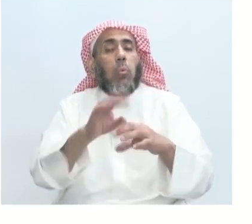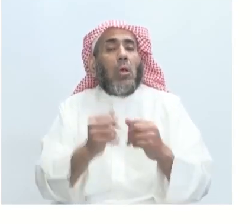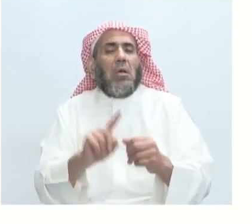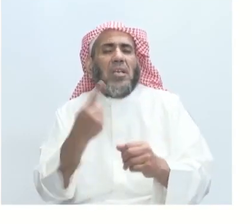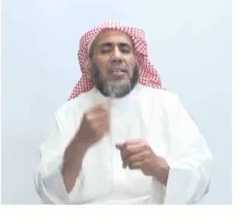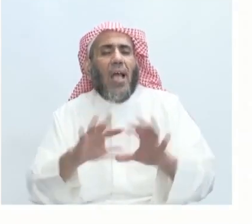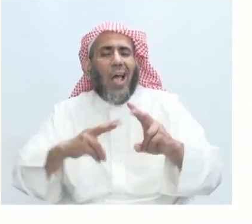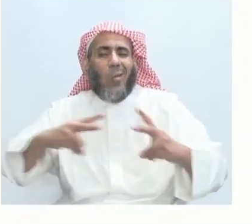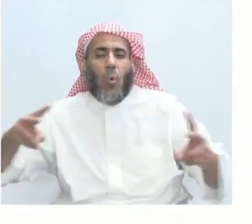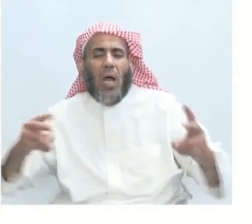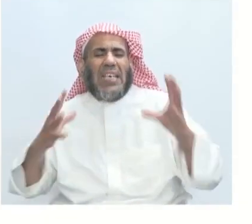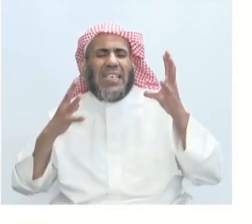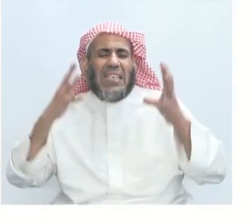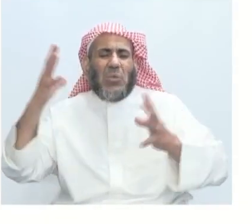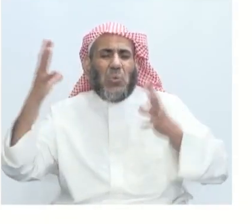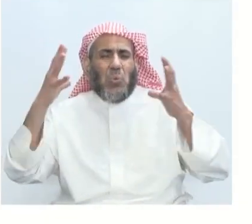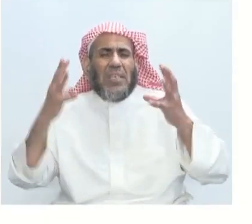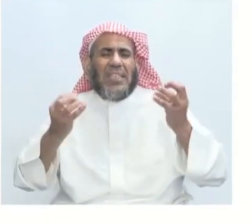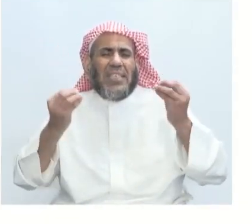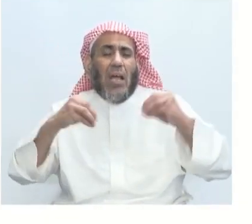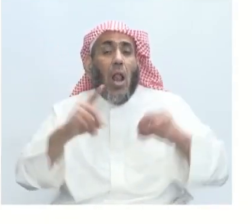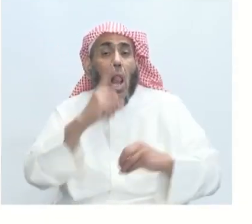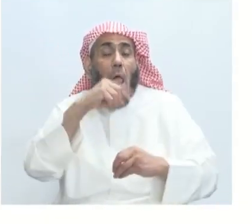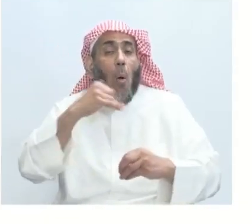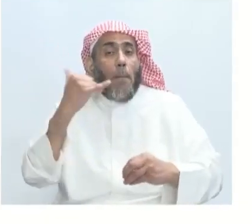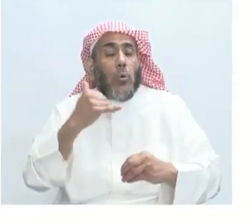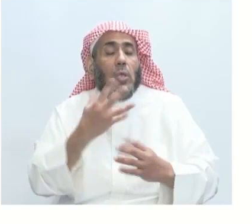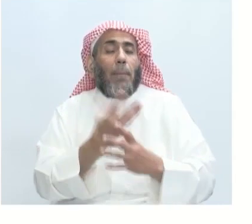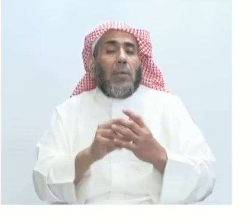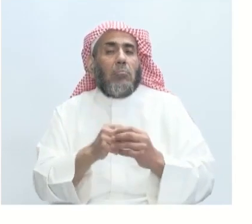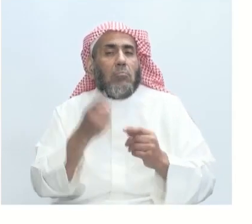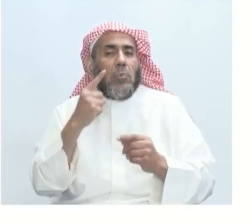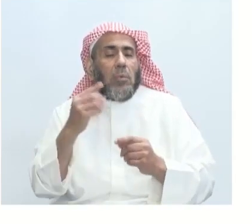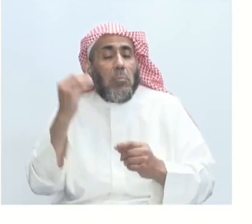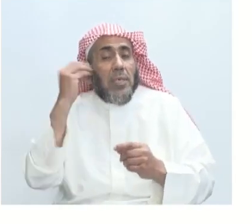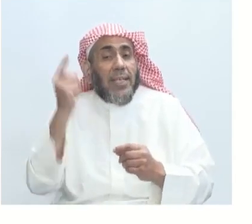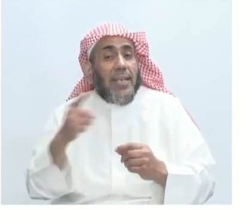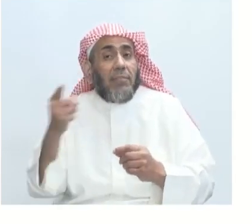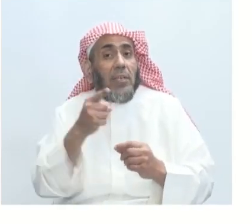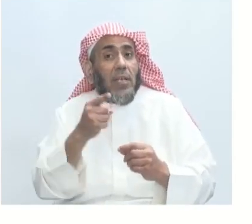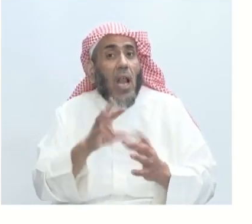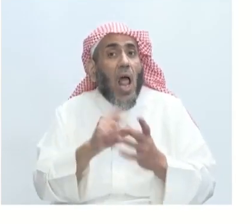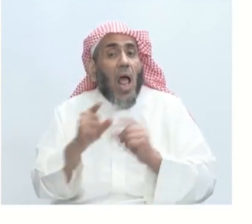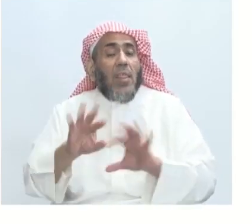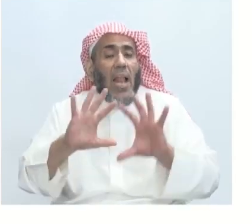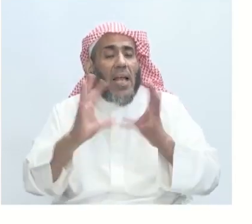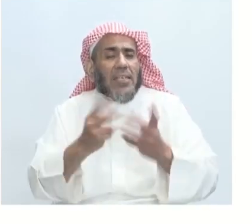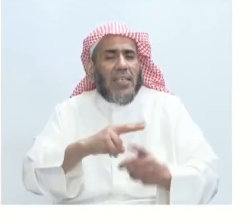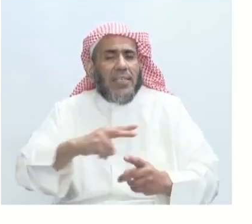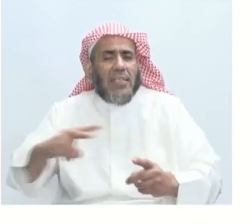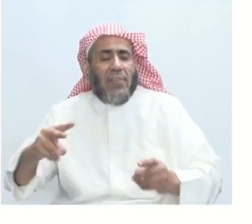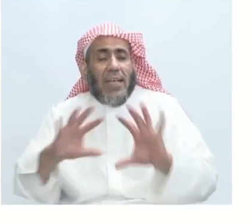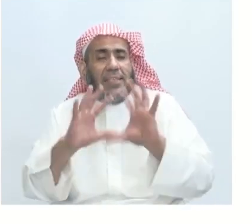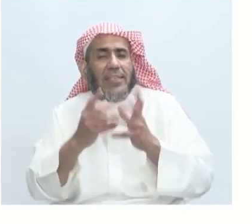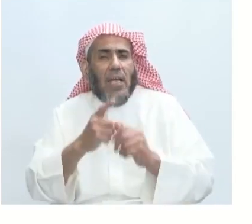احدى اشكال الوسواس القهري فلا بد ابنائي وبنات الطلاب حينما تعرفنا على هذه الاشكال او هذه